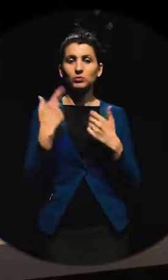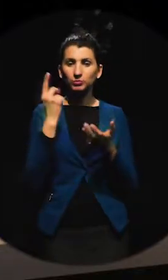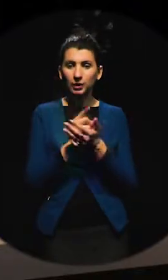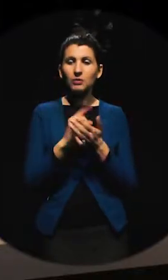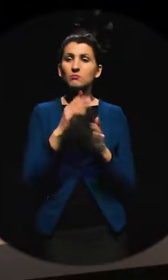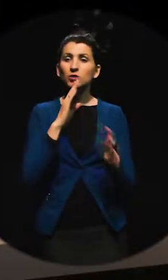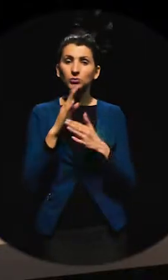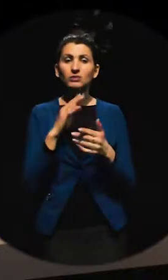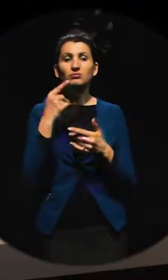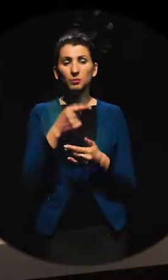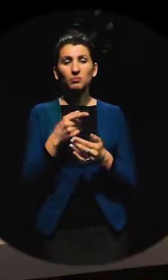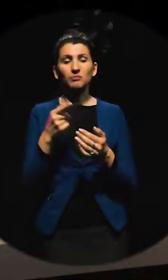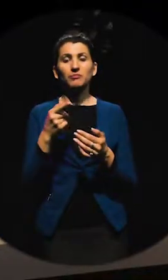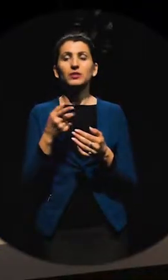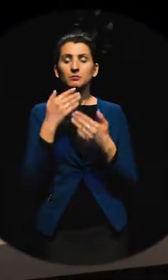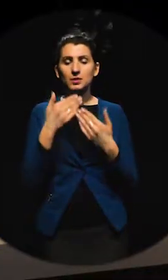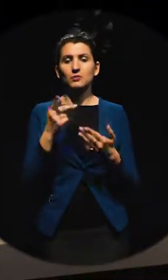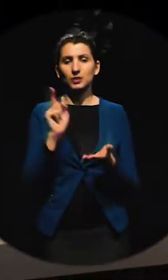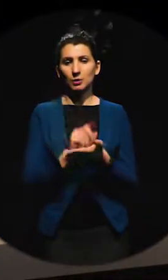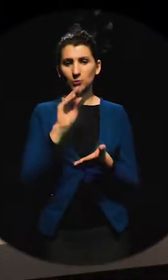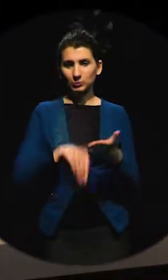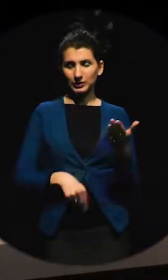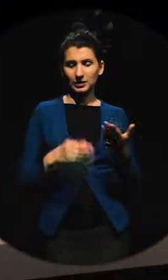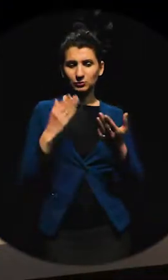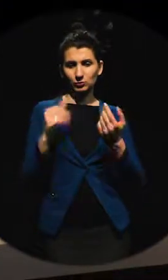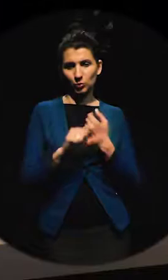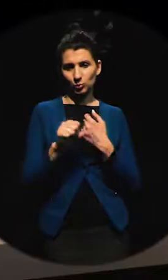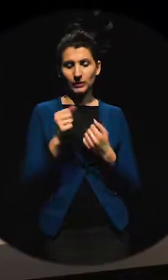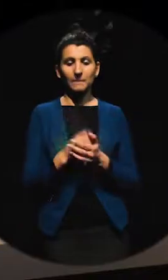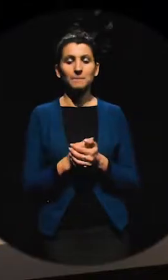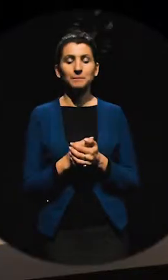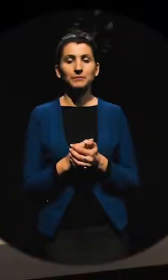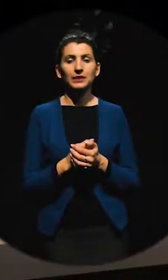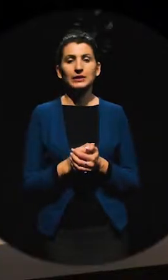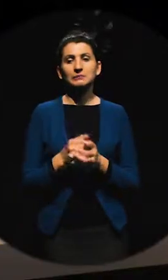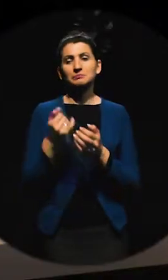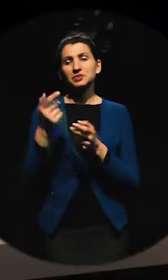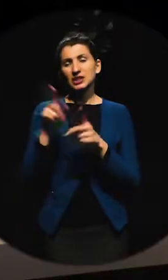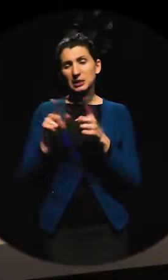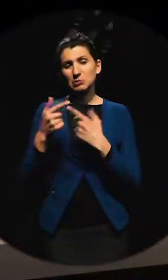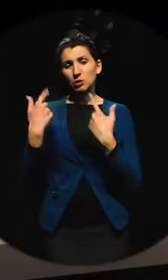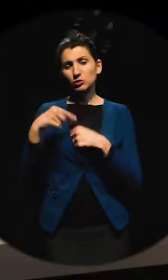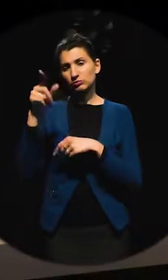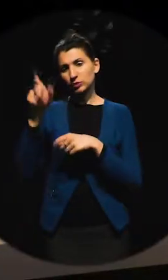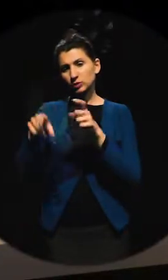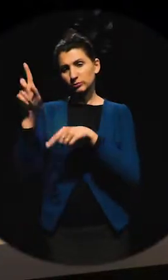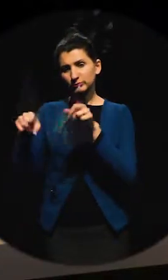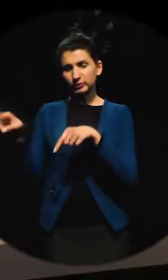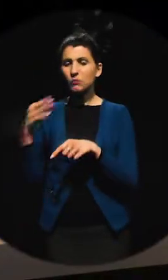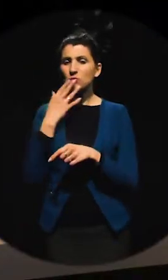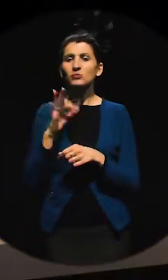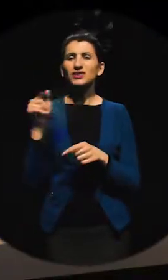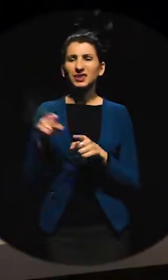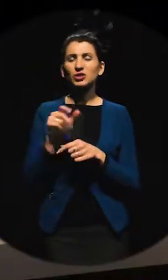czarę i jakby doprowadziła rzeczywiście do podpisania tego aktu. Niektórzy są trochę bardziej sceptyczni, mówiąc o tym, że tak czy inaczej jakby tak ten dokument